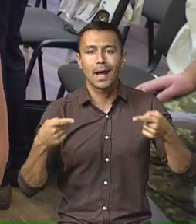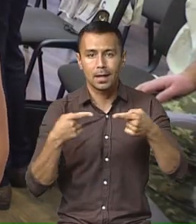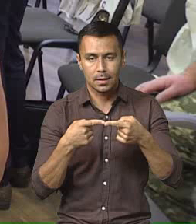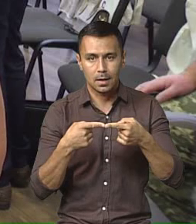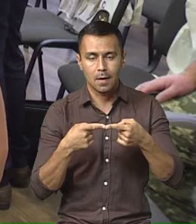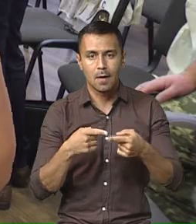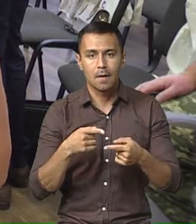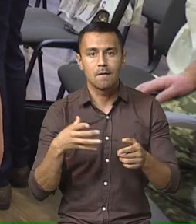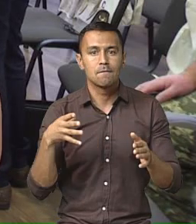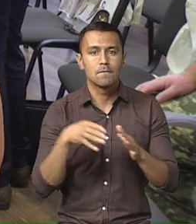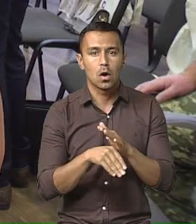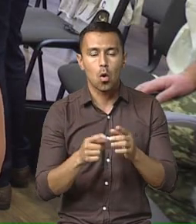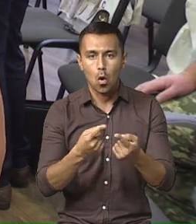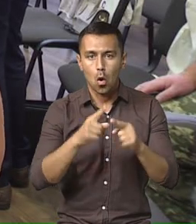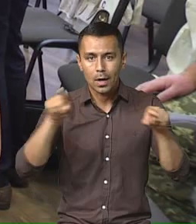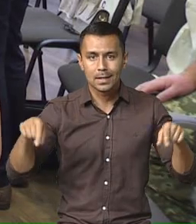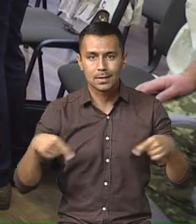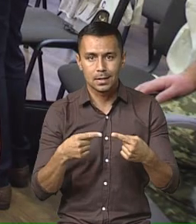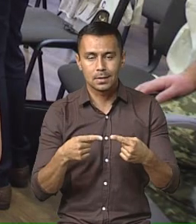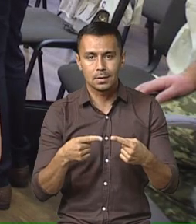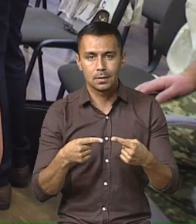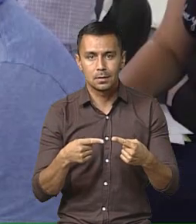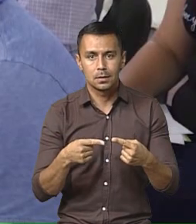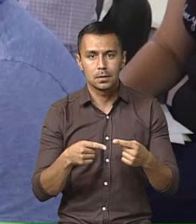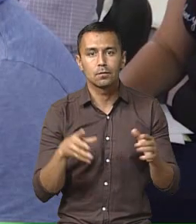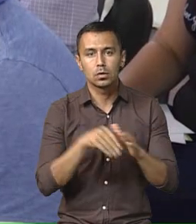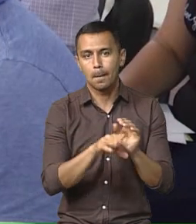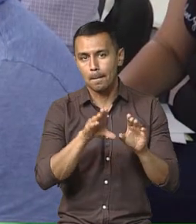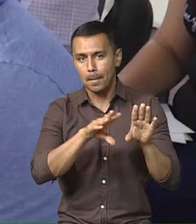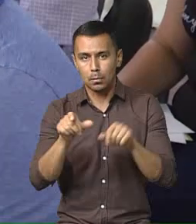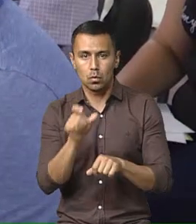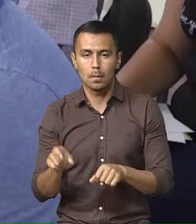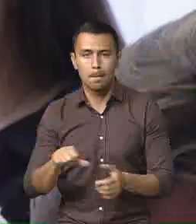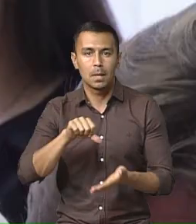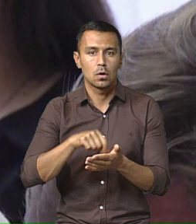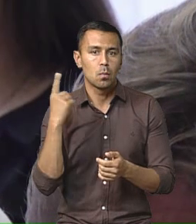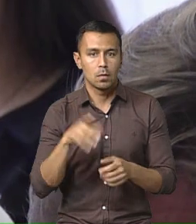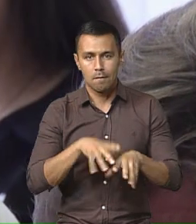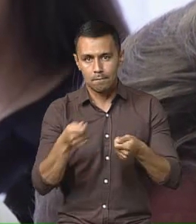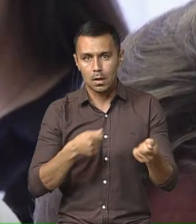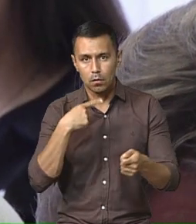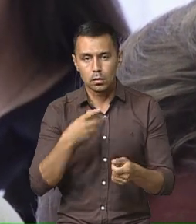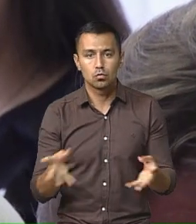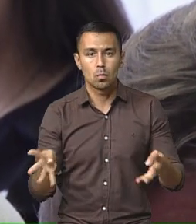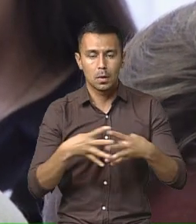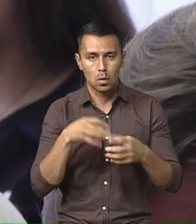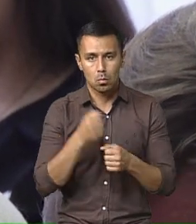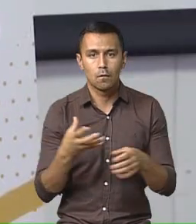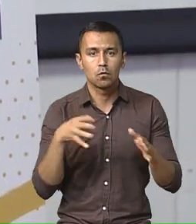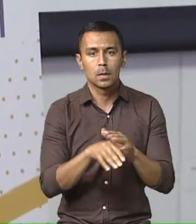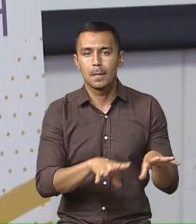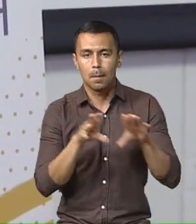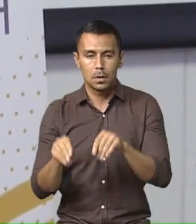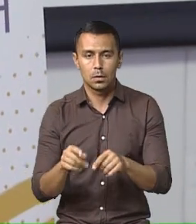в організації єднання з внутрішньопереміщеними особами. Представники обласної влади кажуть, сумісна робота